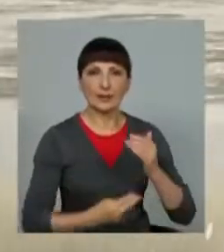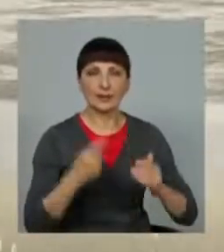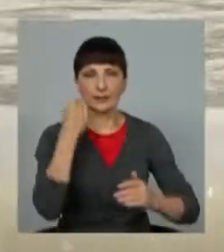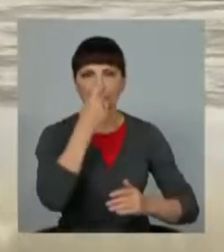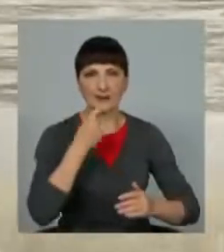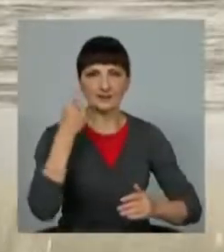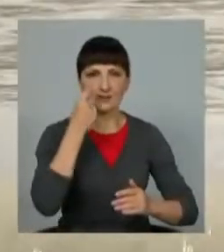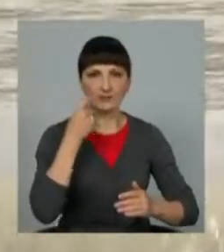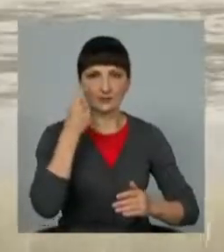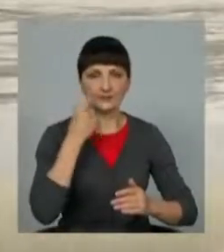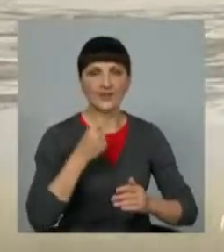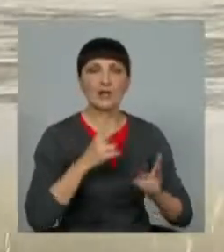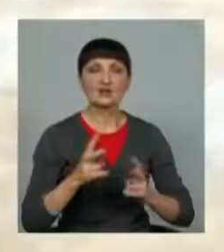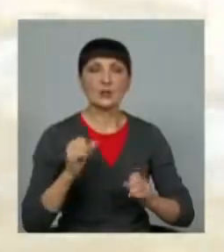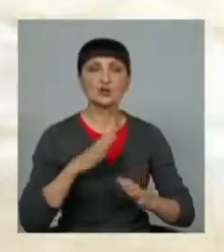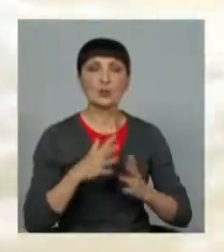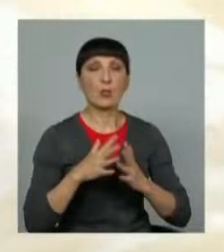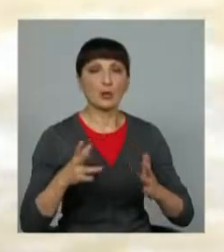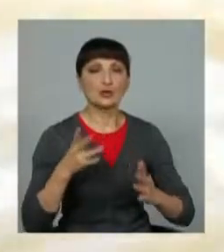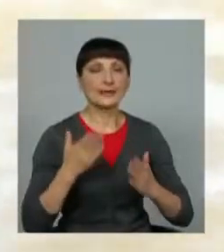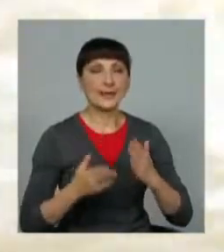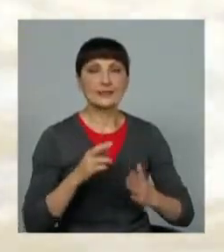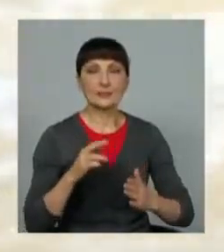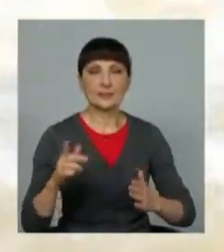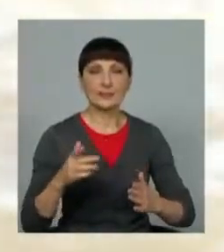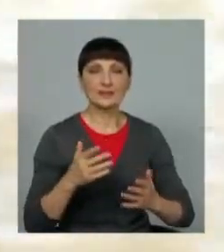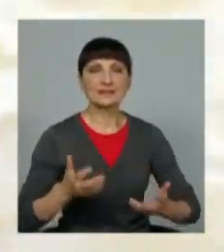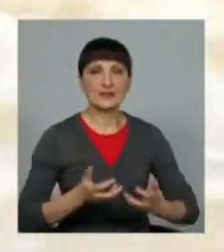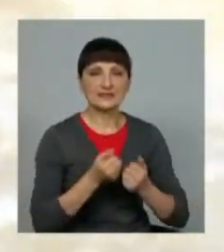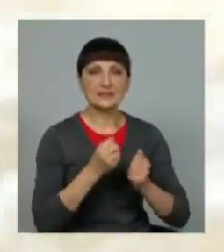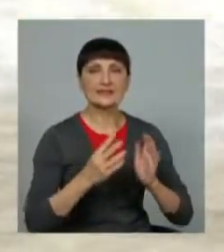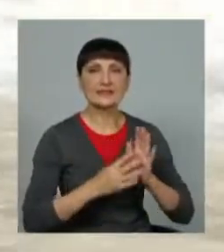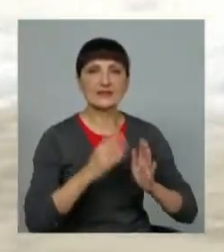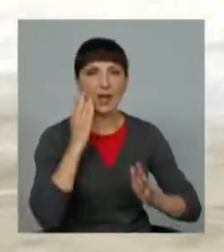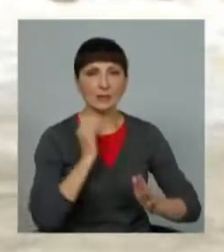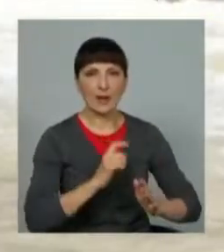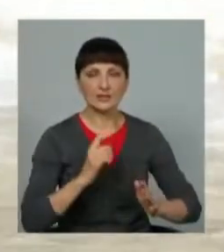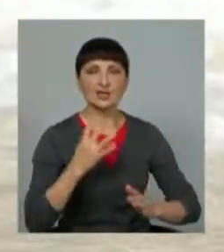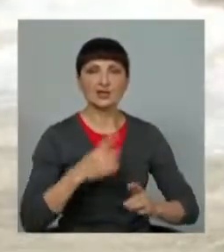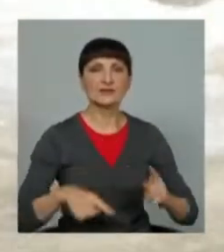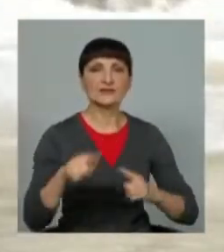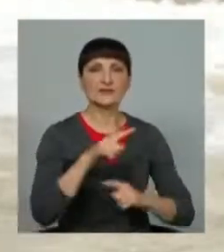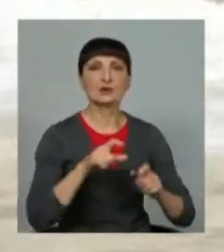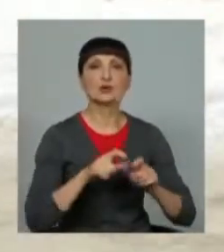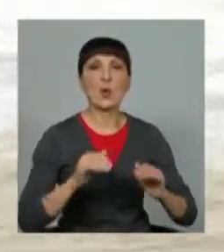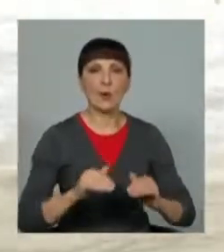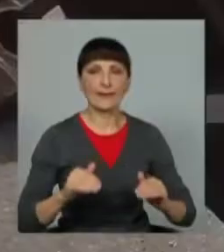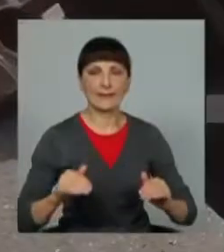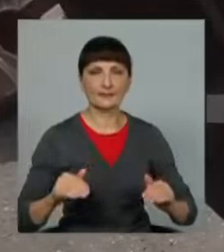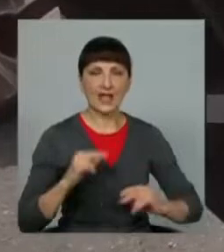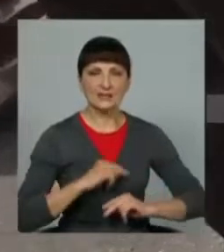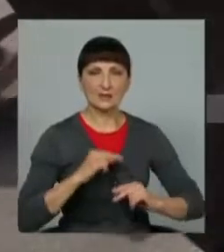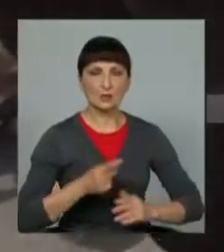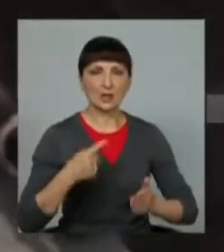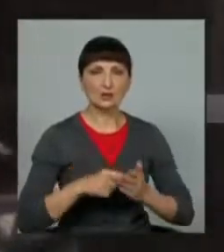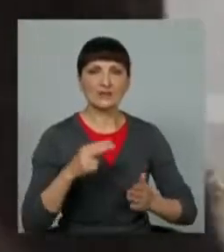нетрезвом виде. Жертв могло быть и больше, если бы не были спасены 9 алматинцев, четверо из которых – школьники. Сотрудники